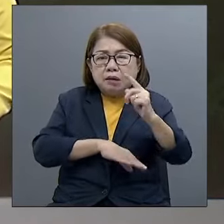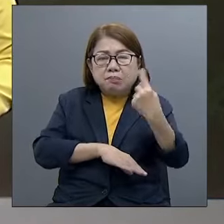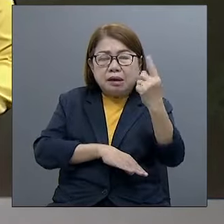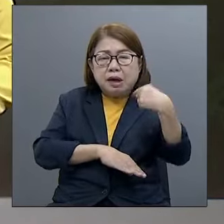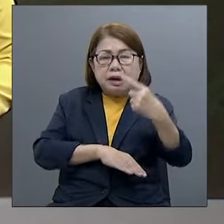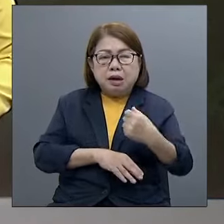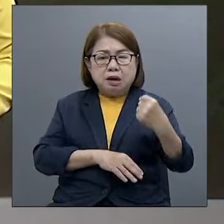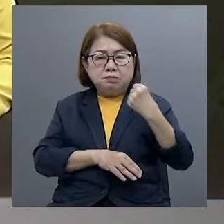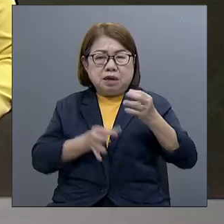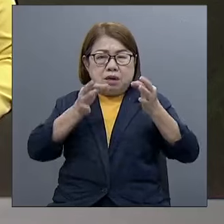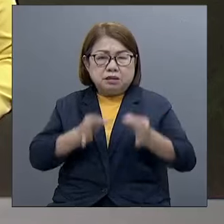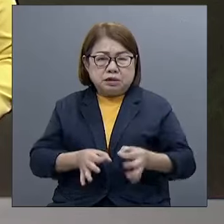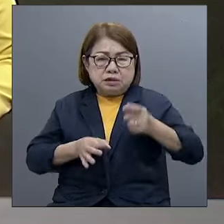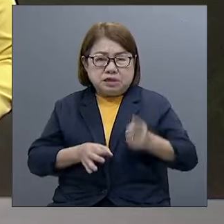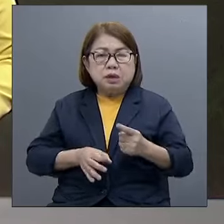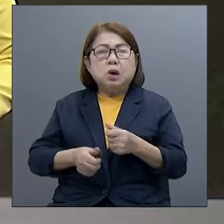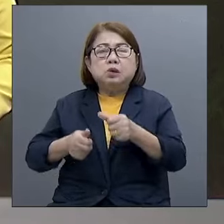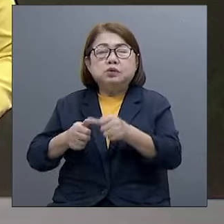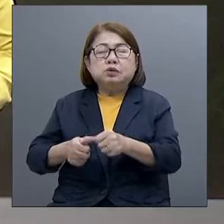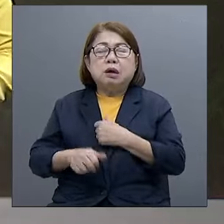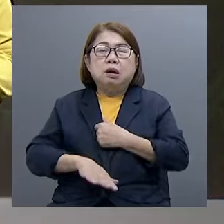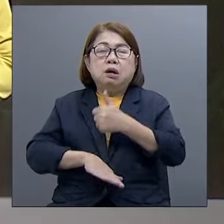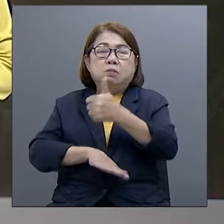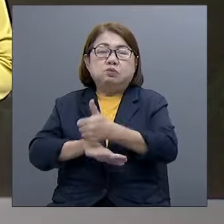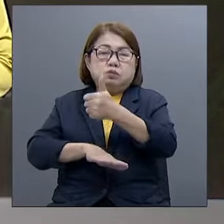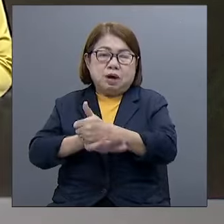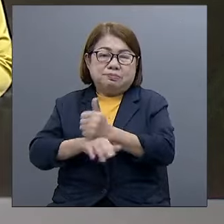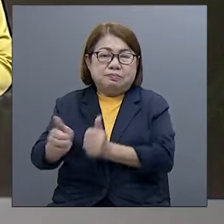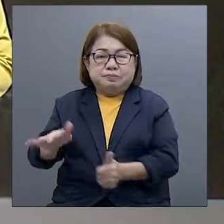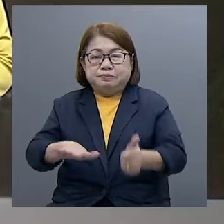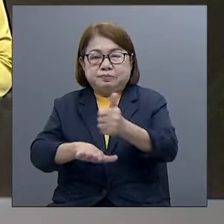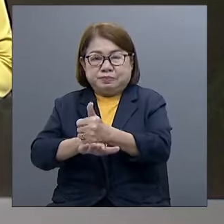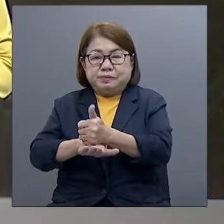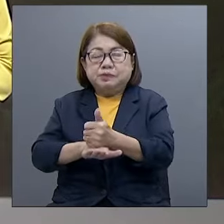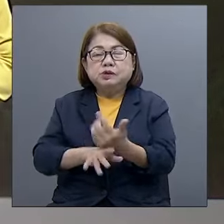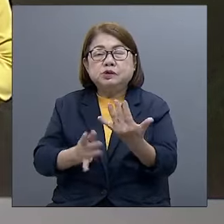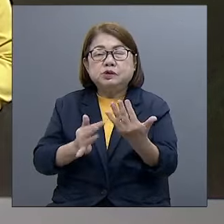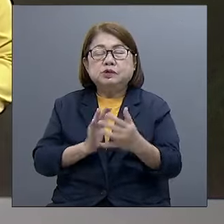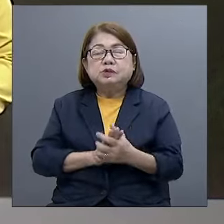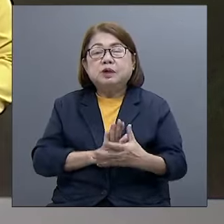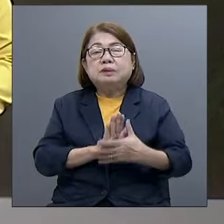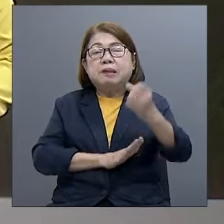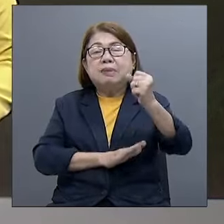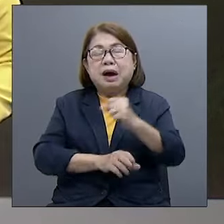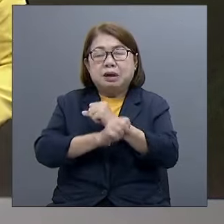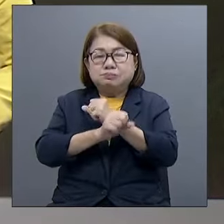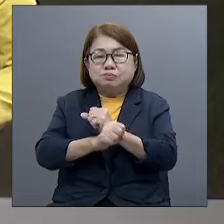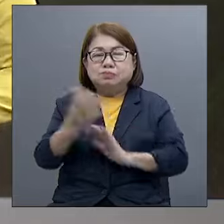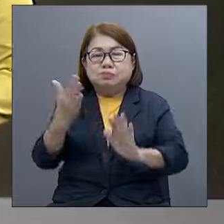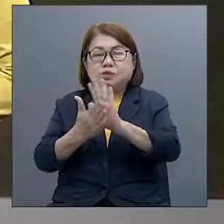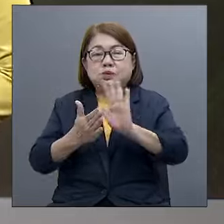งจะอยู่ที่คาเมเนอีค่ะผู้นำสูงสุดที่จะดำเนินการผ่านสภาผู้พิทักษ์แต่ว่าคุณพรหมดีคุณจิรชาต